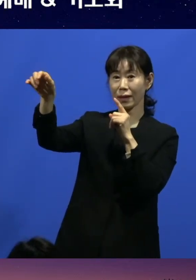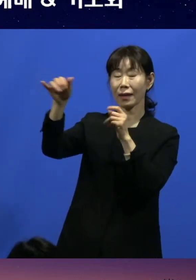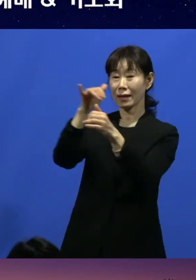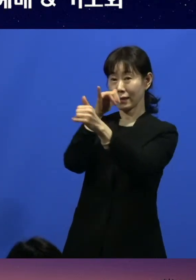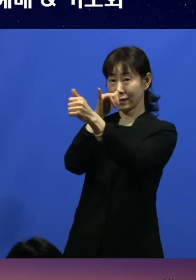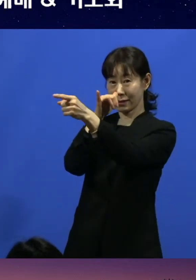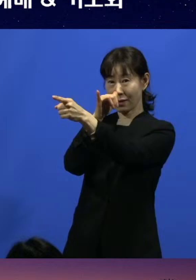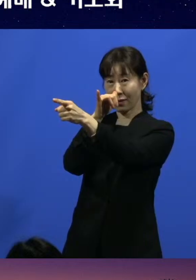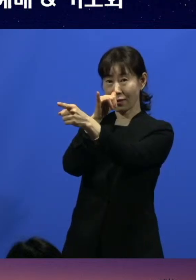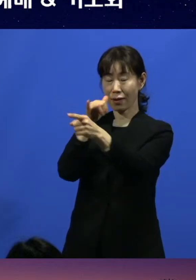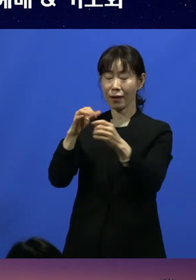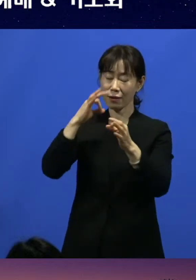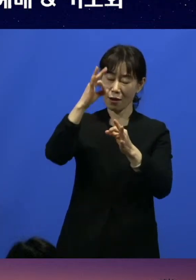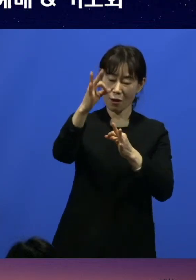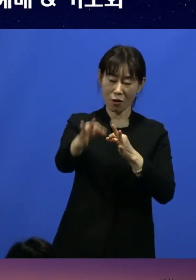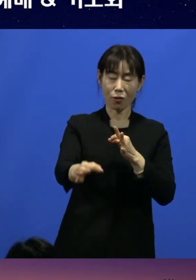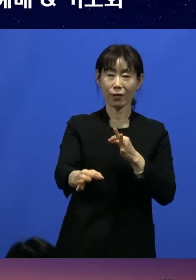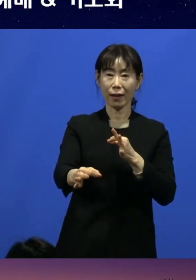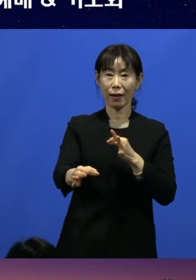것, 절대적 가치,